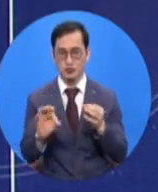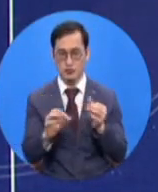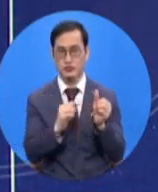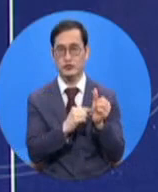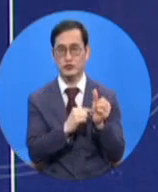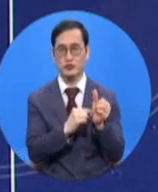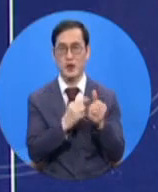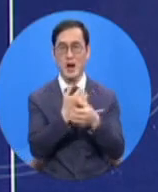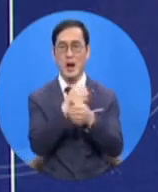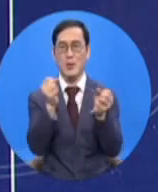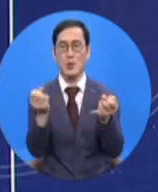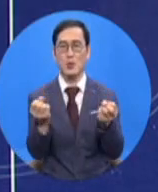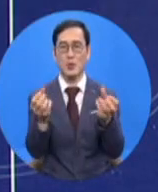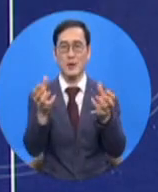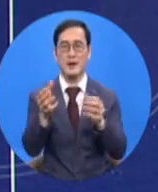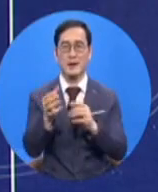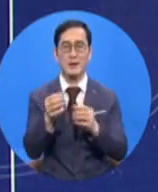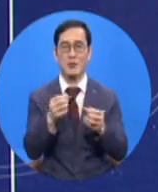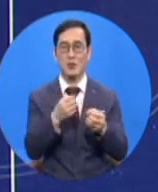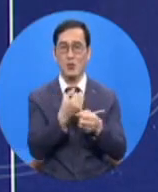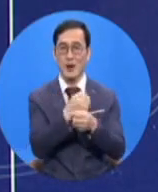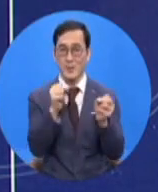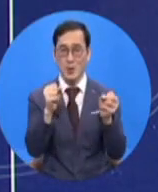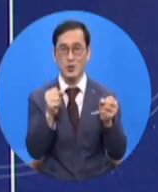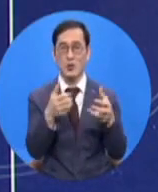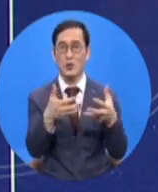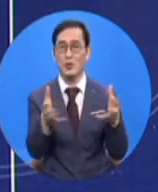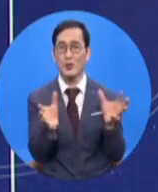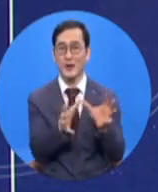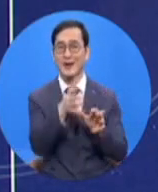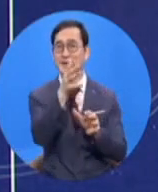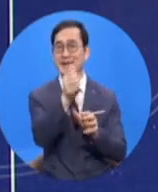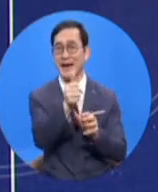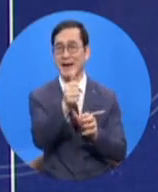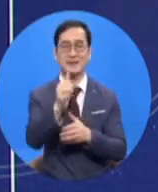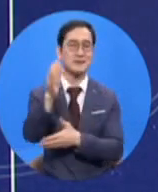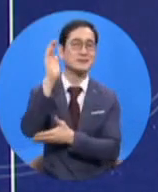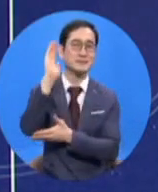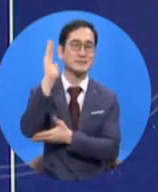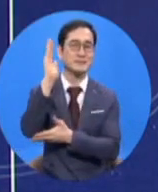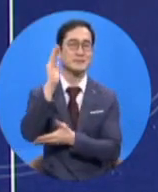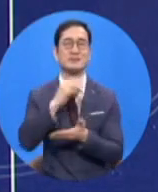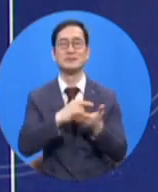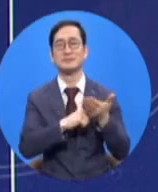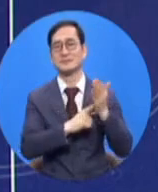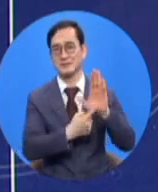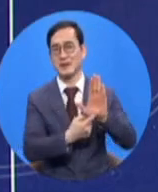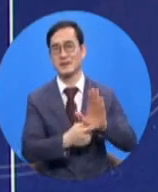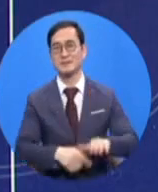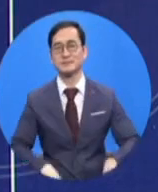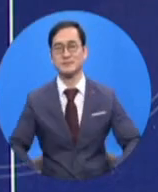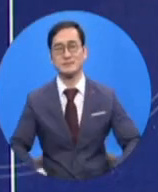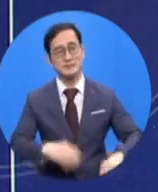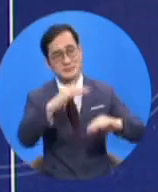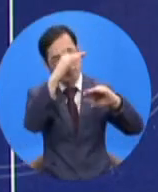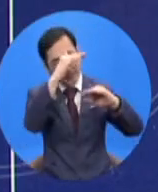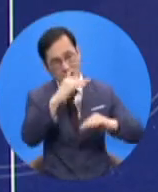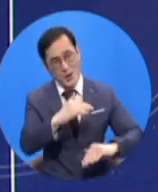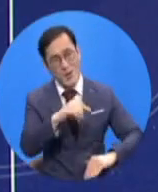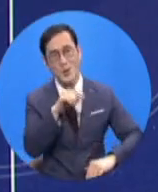5분 불양의 기념사 가 영상으로 공개 됐습니다 그런데 이 기모 는 회장의 기념사 내용이